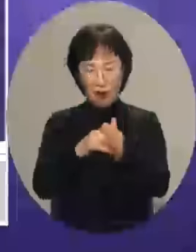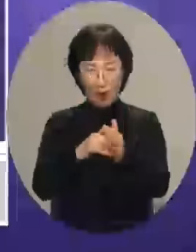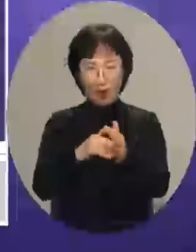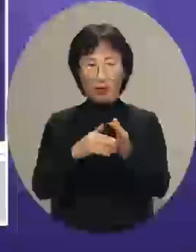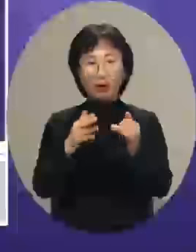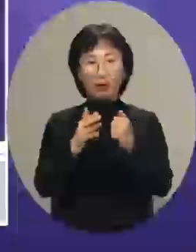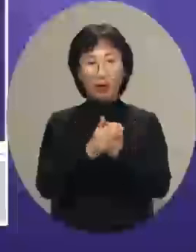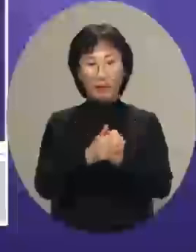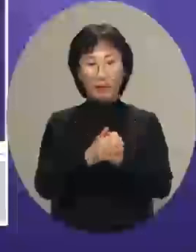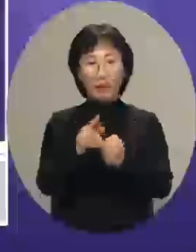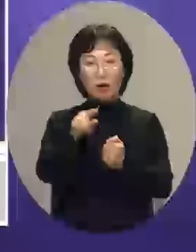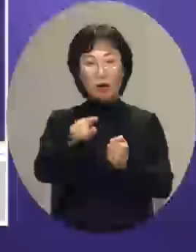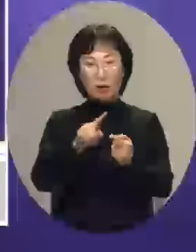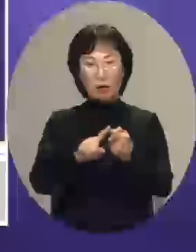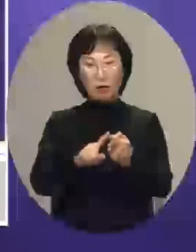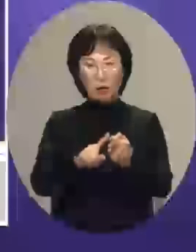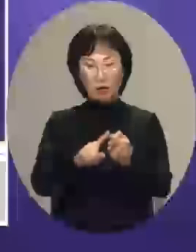세월호